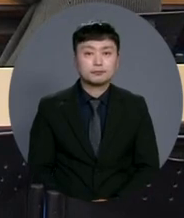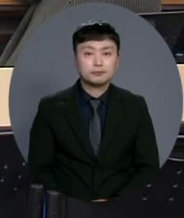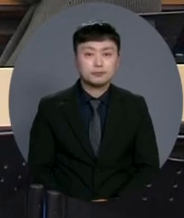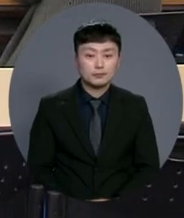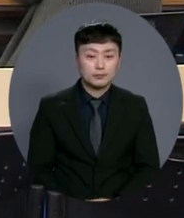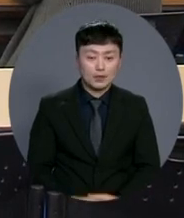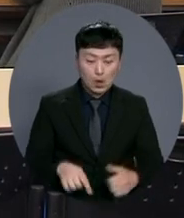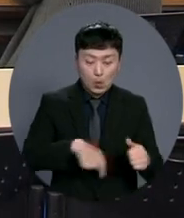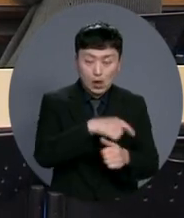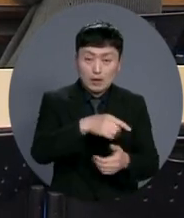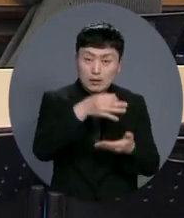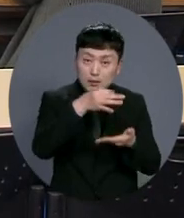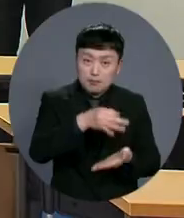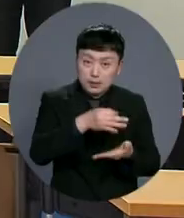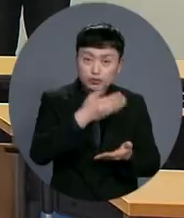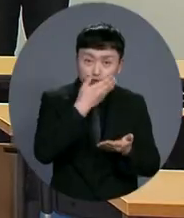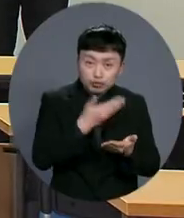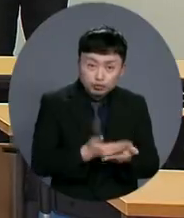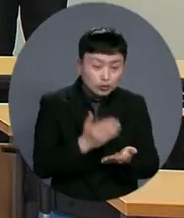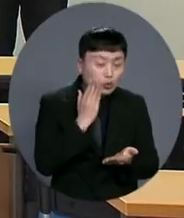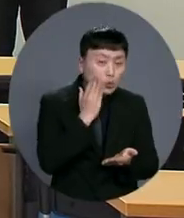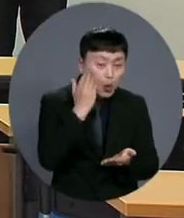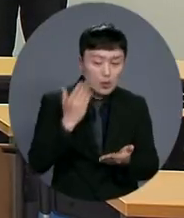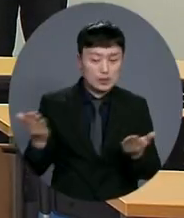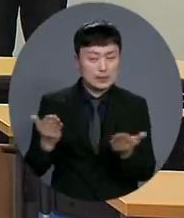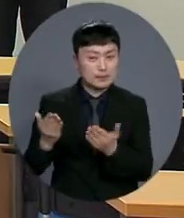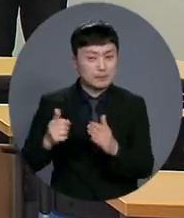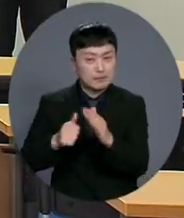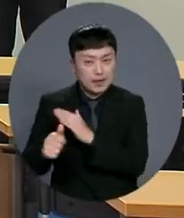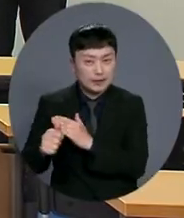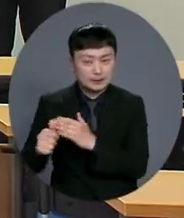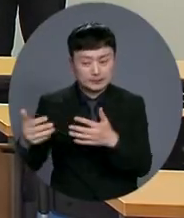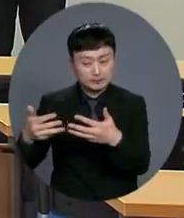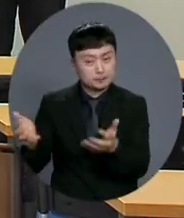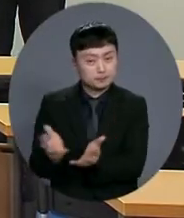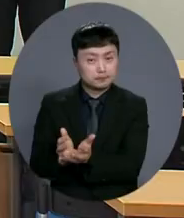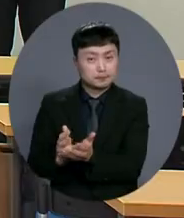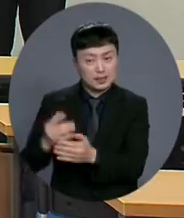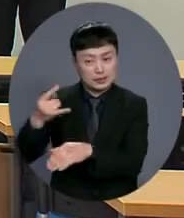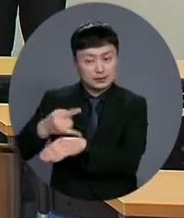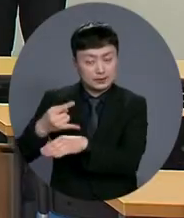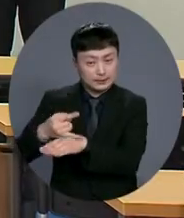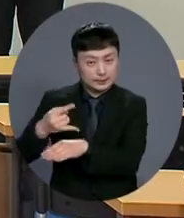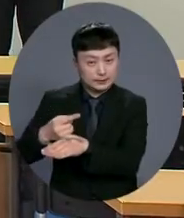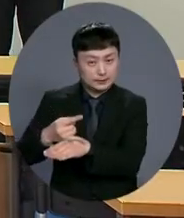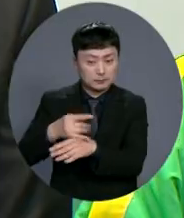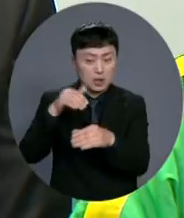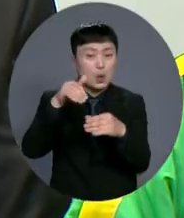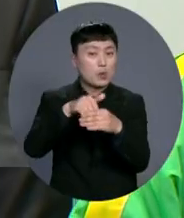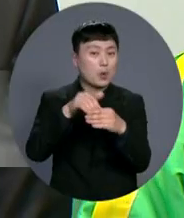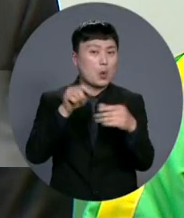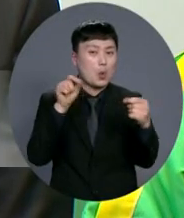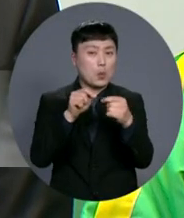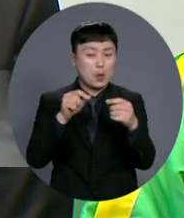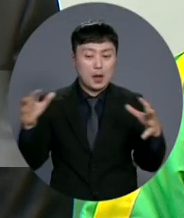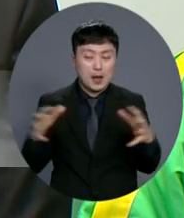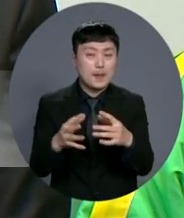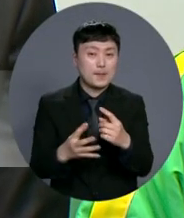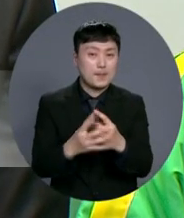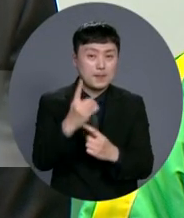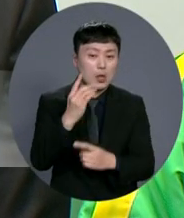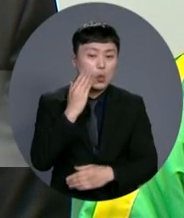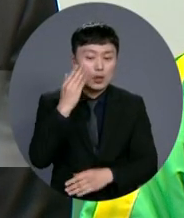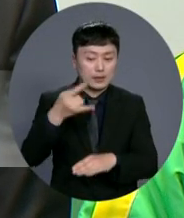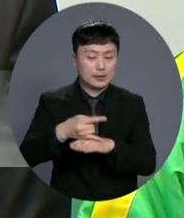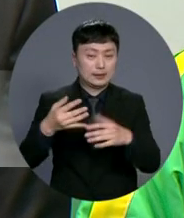환경의 가치를 중시하는 녹색당과 노동자를 대변하는 정당임을 내세운 정의당이 총선을 앞두고 연합한